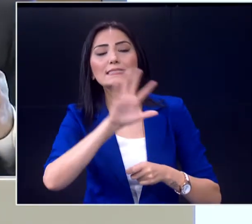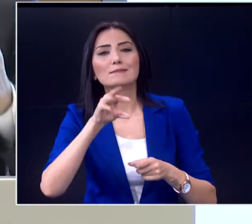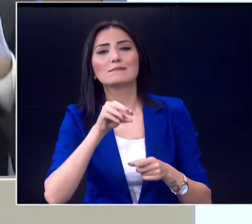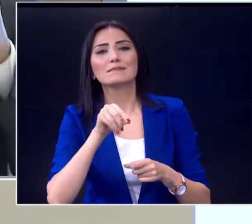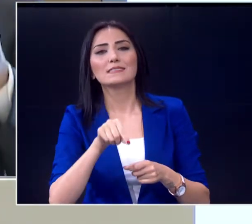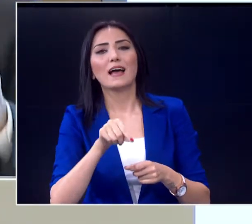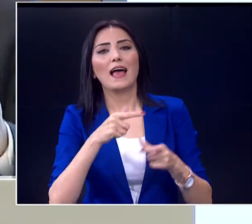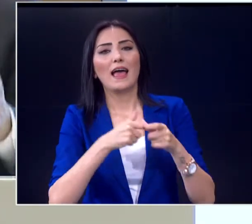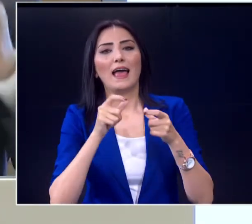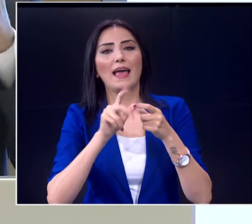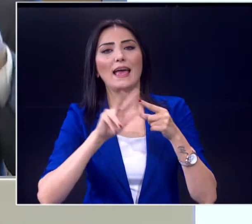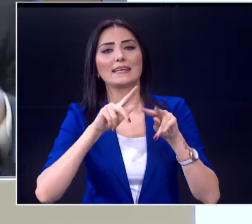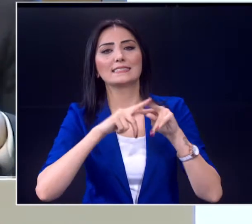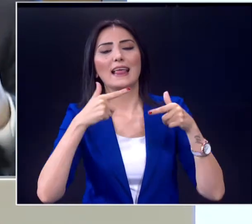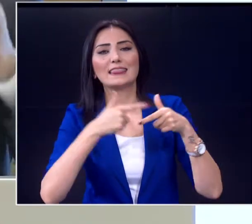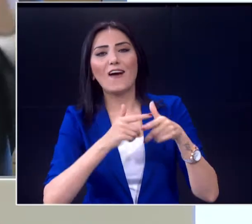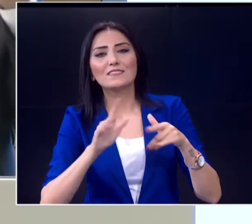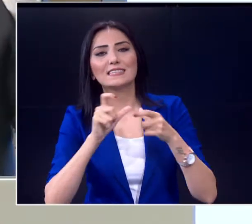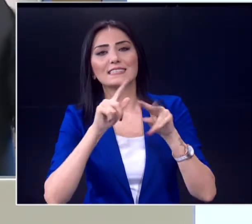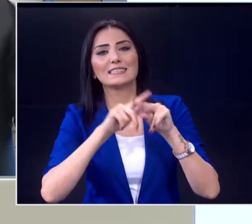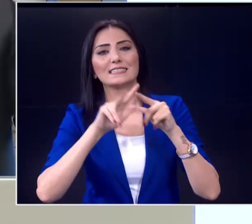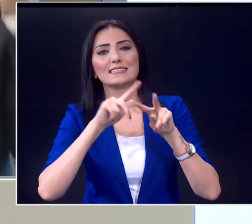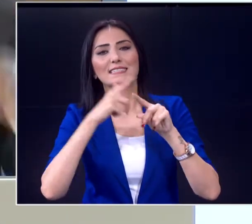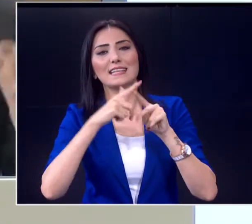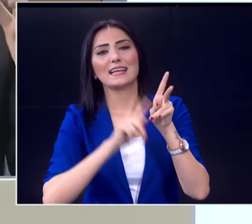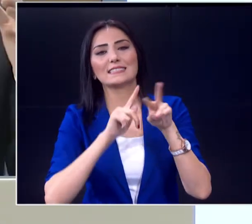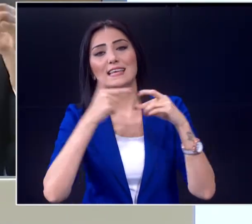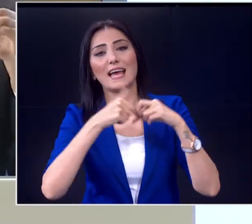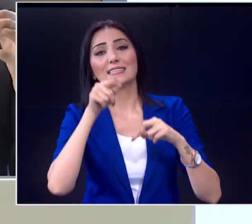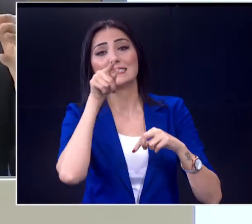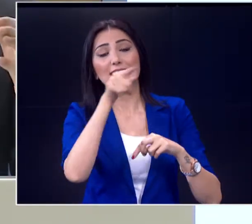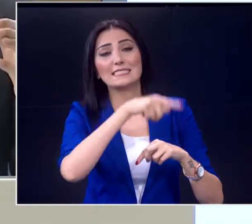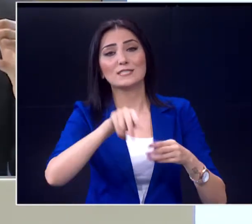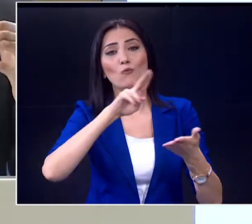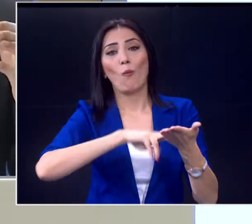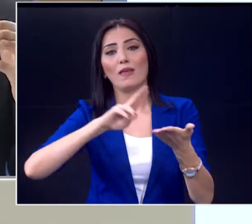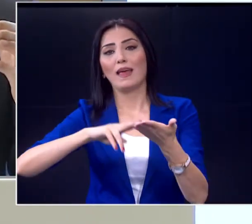da esnaftır, sanatkardır, sizin üyelerinizdir.